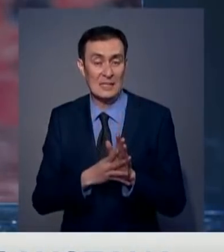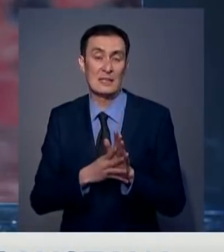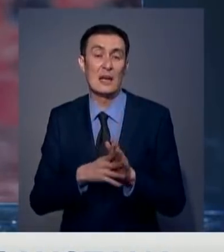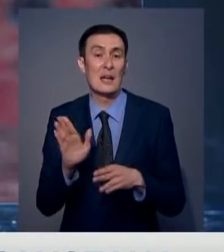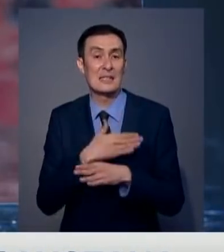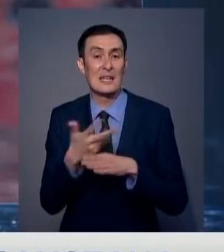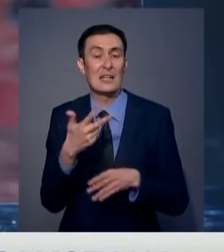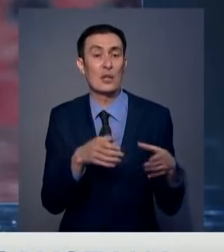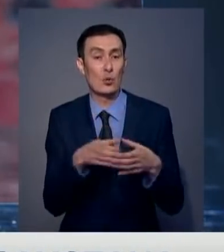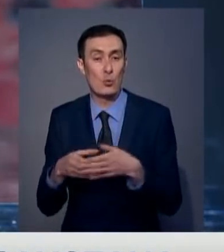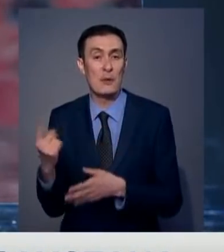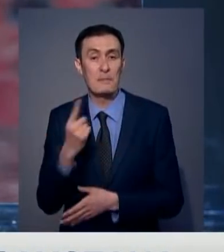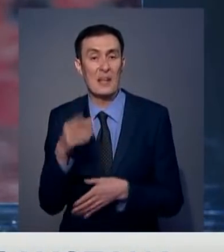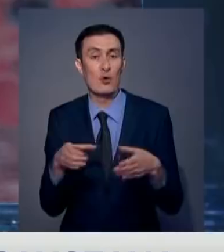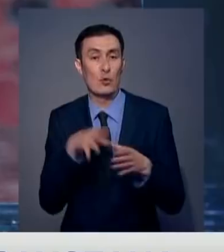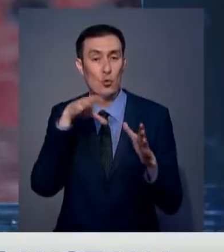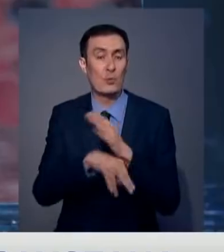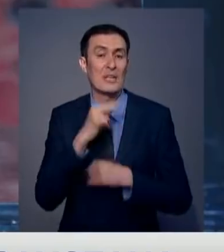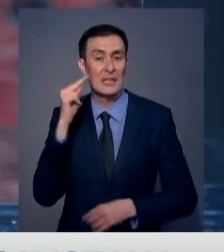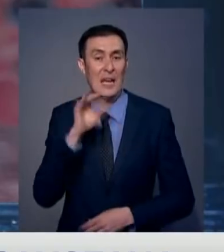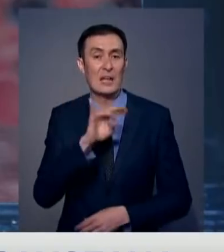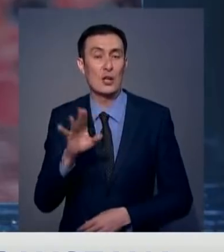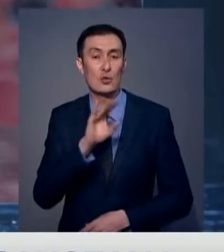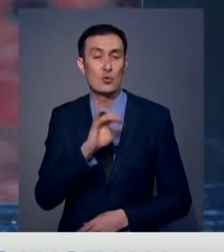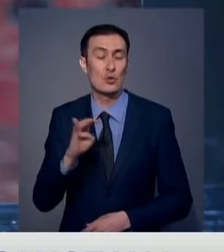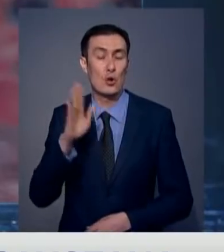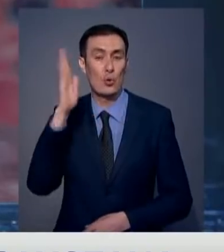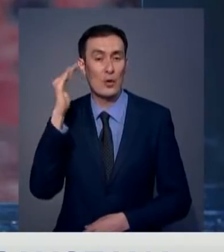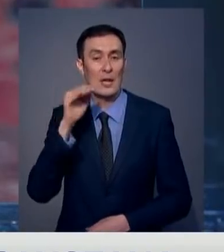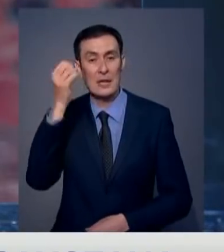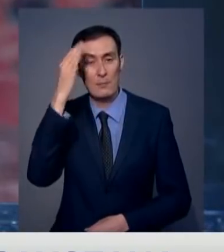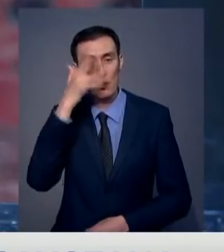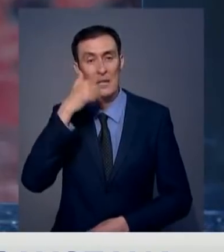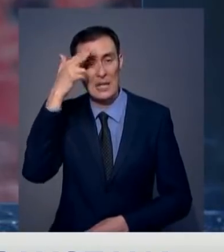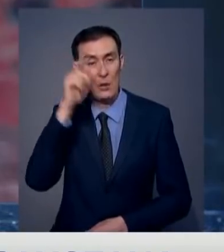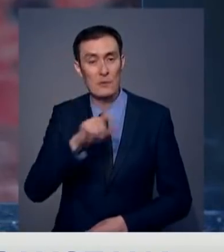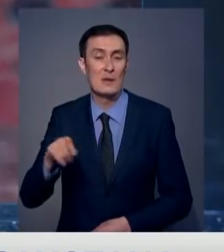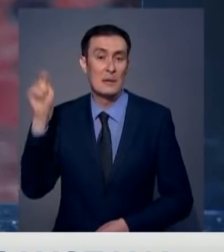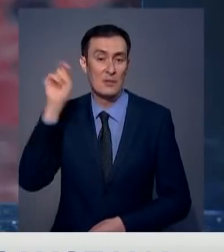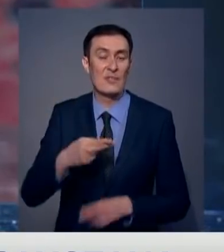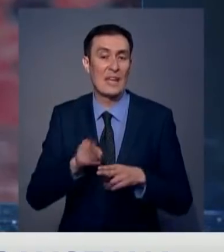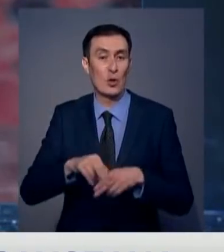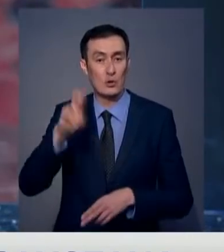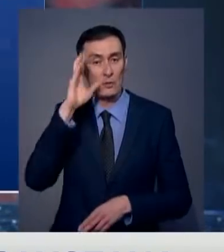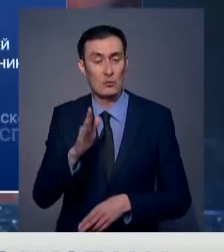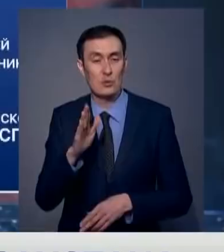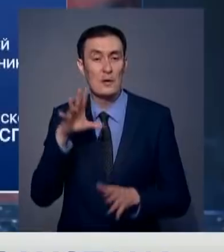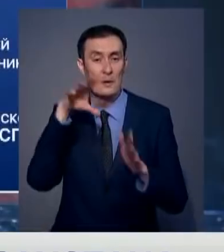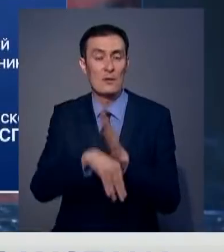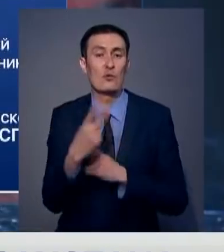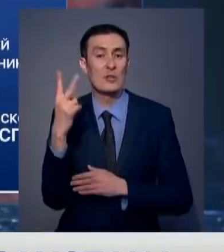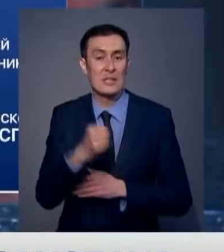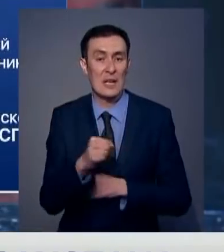на три категории. Первые отнесли Китай, Иран, Южную Корею, Японию и Италию. Пассажиров, прилетевших из этих стран, будут помещать